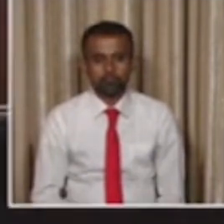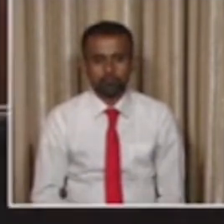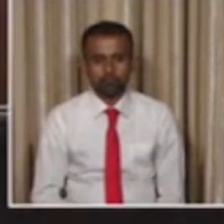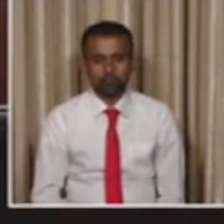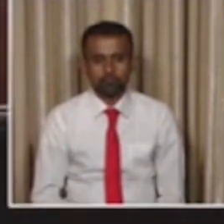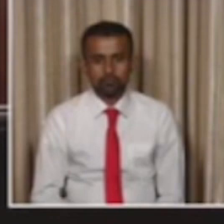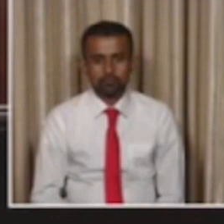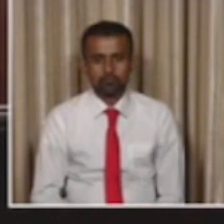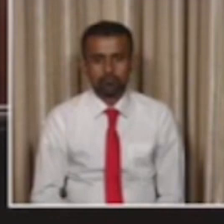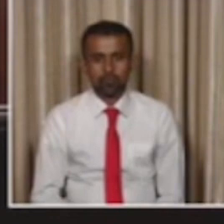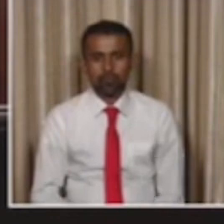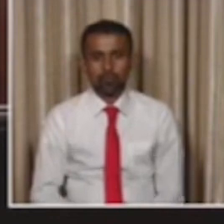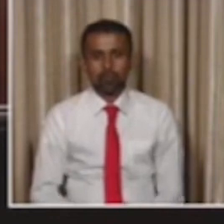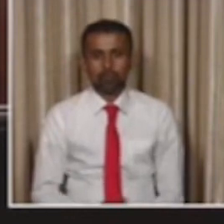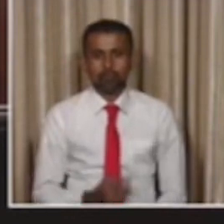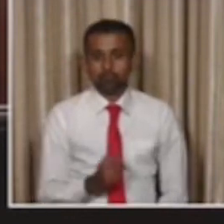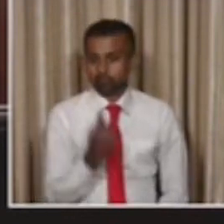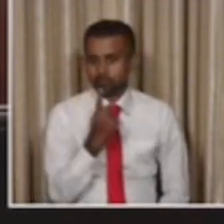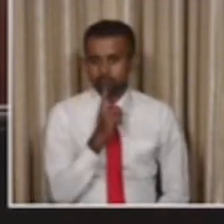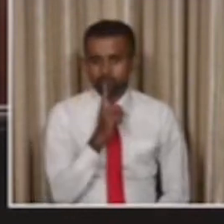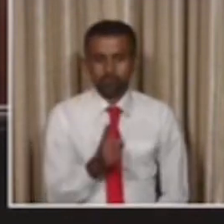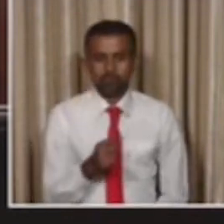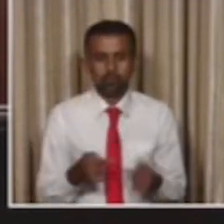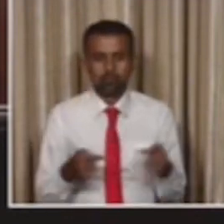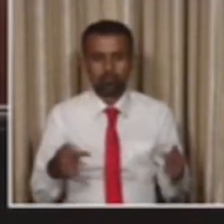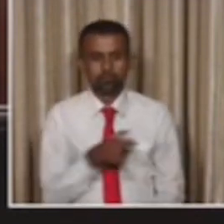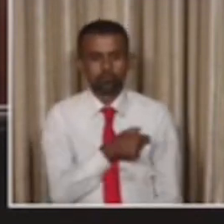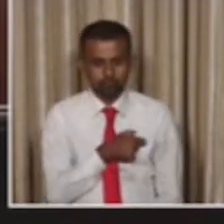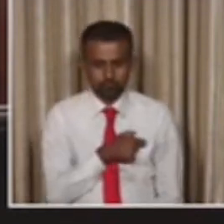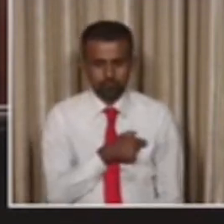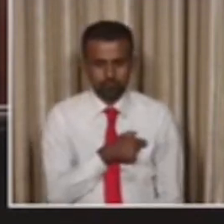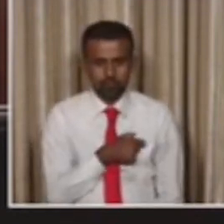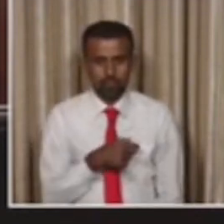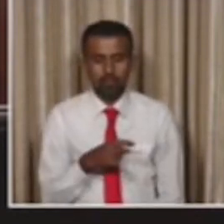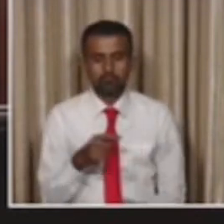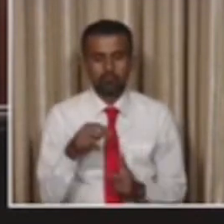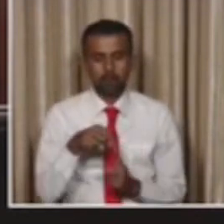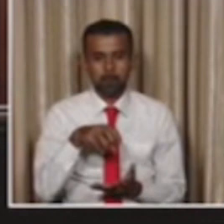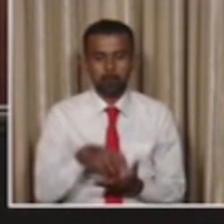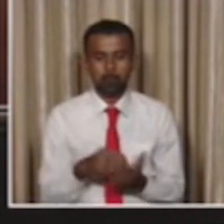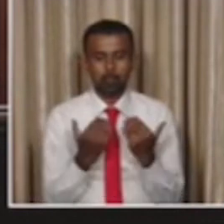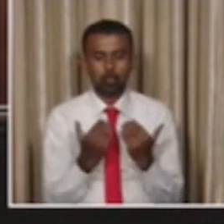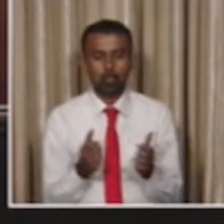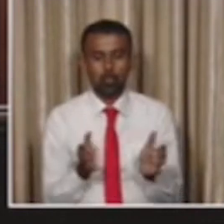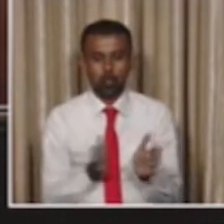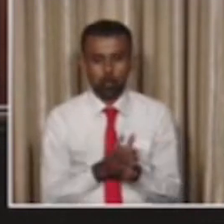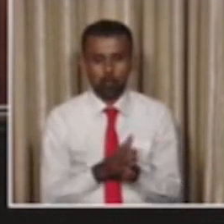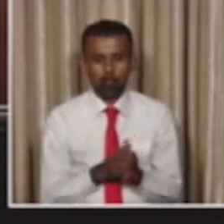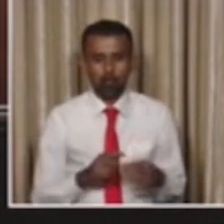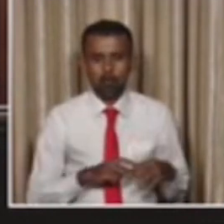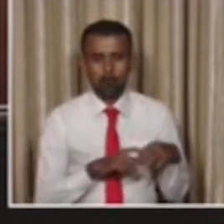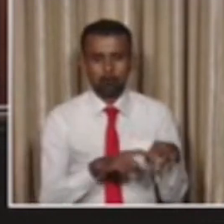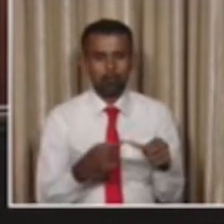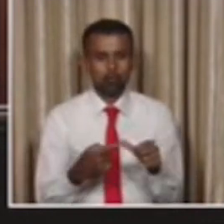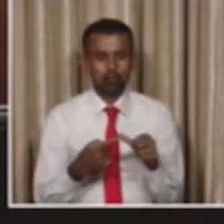ලක්ෂ්මන් කිරියල්ල මැතිතුමා ඉස්සල්ලා මං ඉස්සල්ලාම කියන්න ඕන, විපක්ෂ නායකතුමා මේ ප්‍රාදේශීය උපදේශක කමිටු සම්බන්ධයෙන් අහපු ප්‍රශ්නෙට